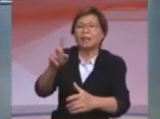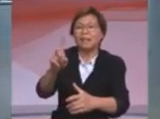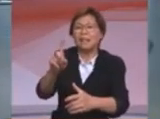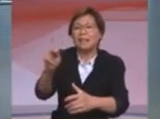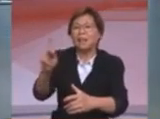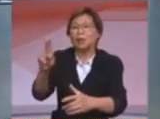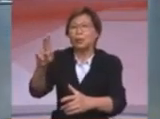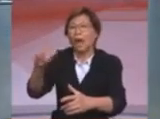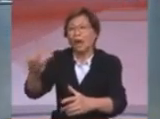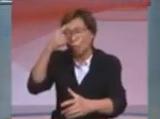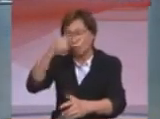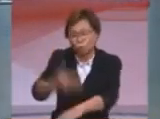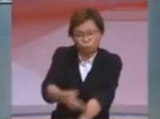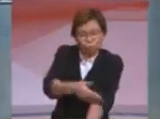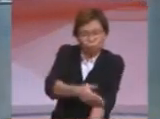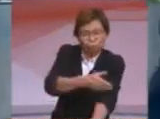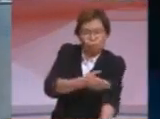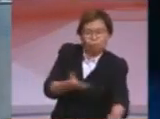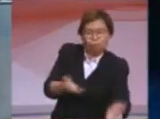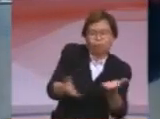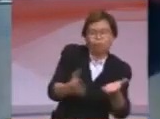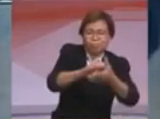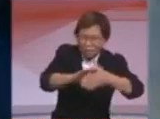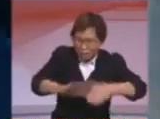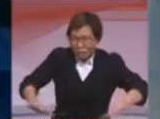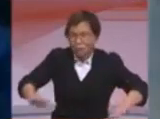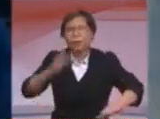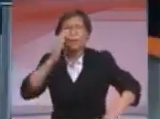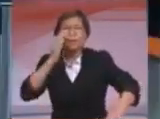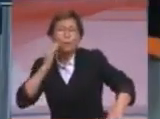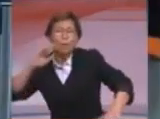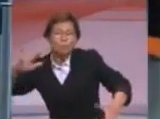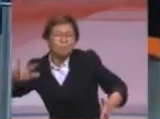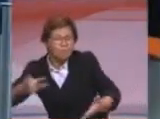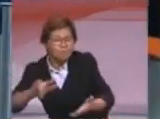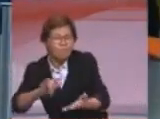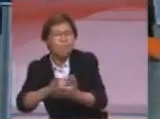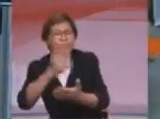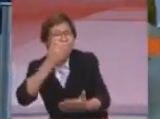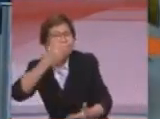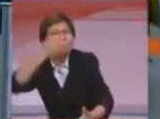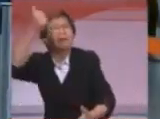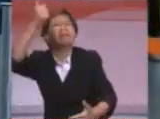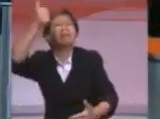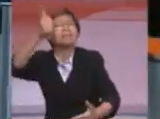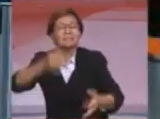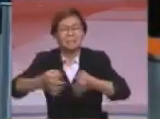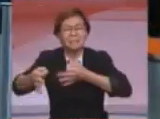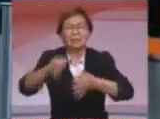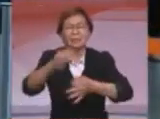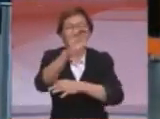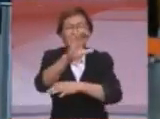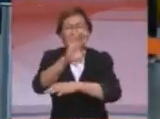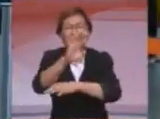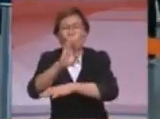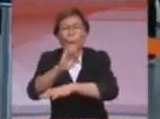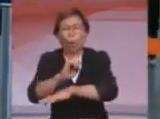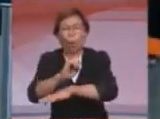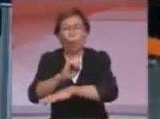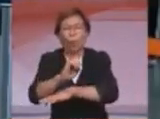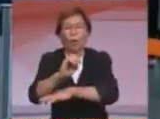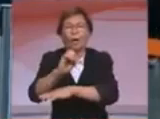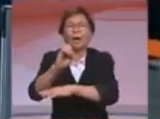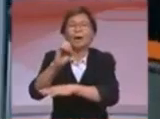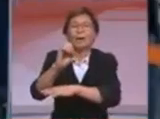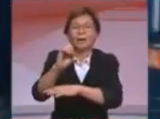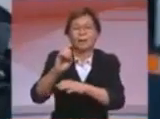bagi meningkatkan tahap perkhidmatan, keselamatan dan pengalaman lapangan terbang lebih baik. Jelas Ketua Pegawai Eksekutif Kumpulan Malaysia